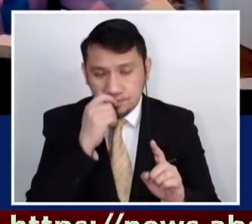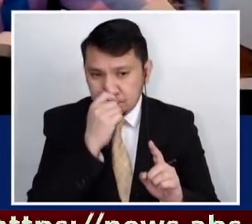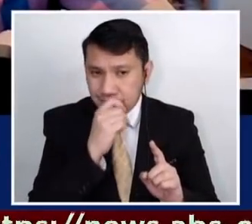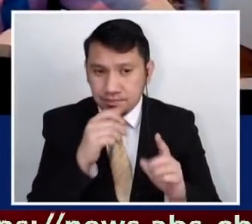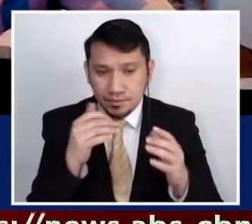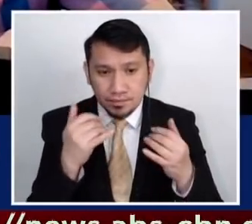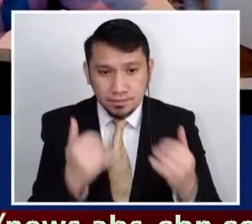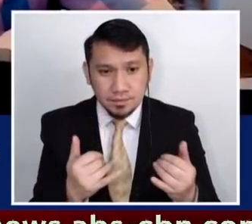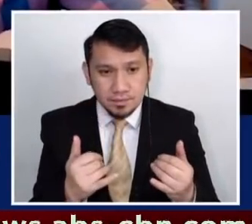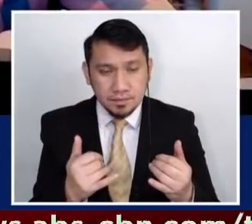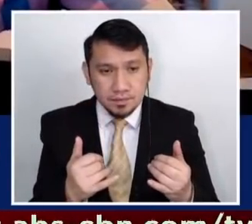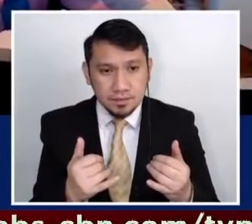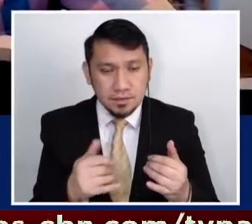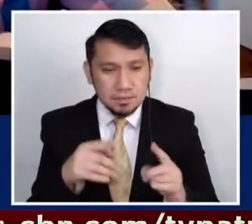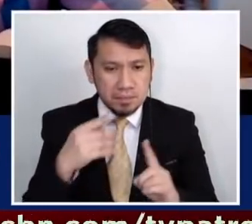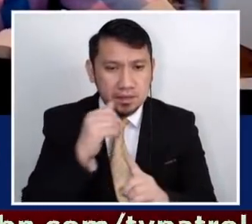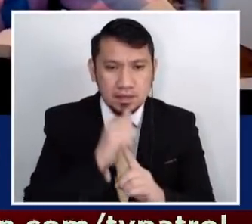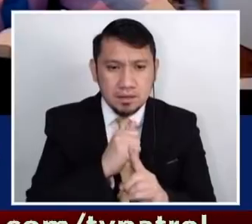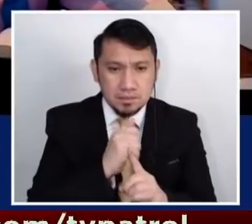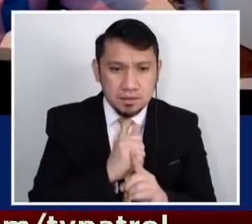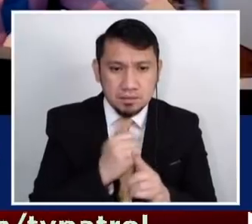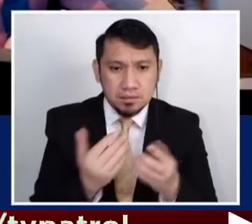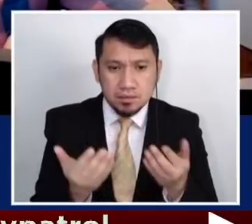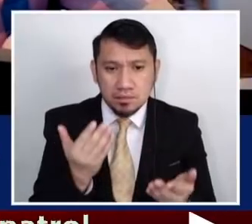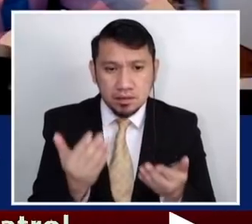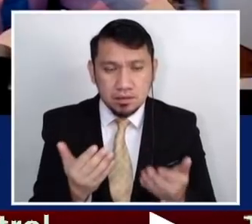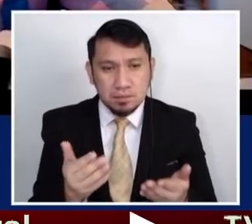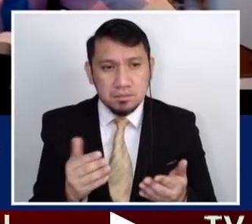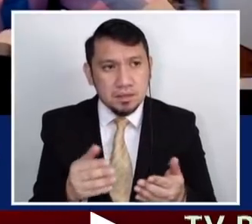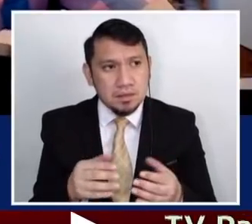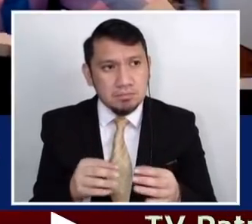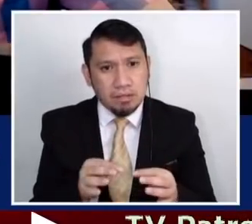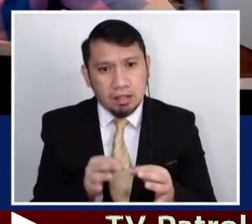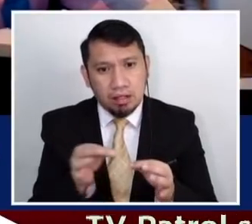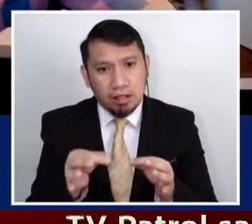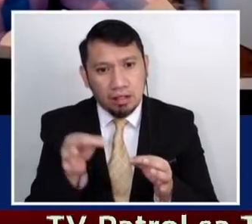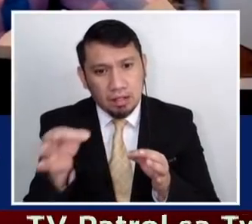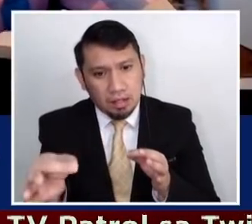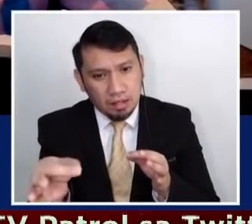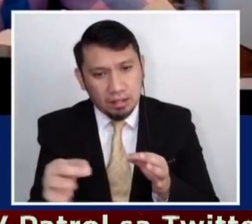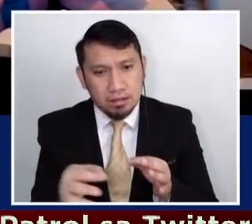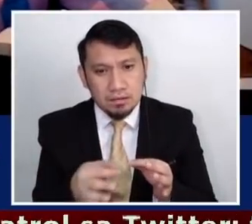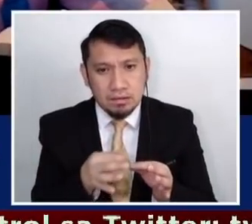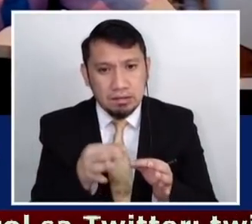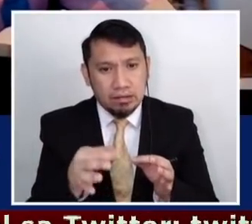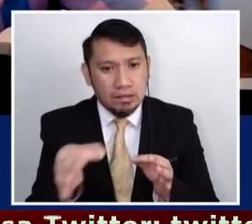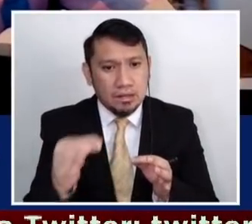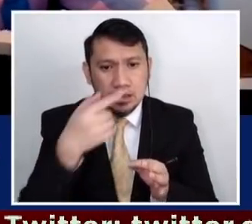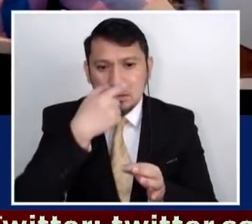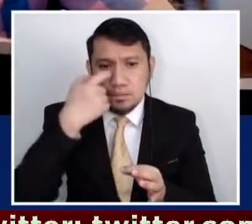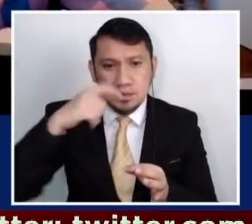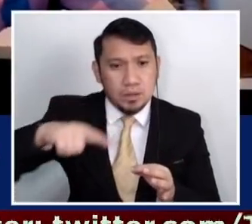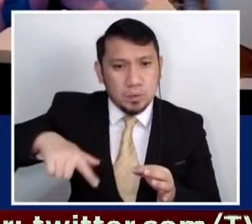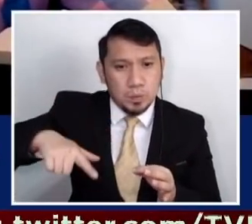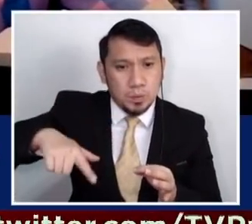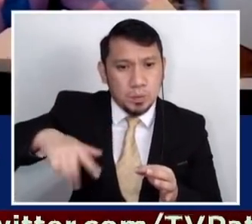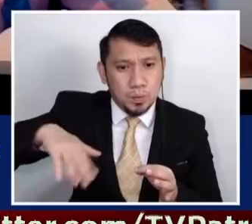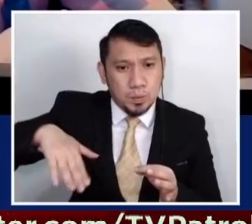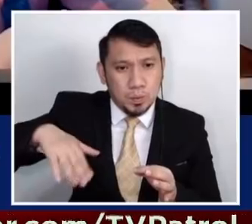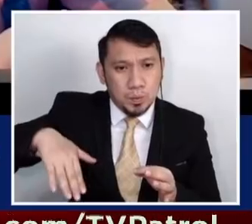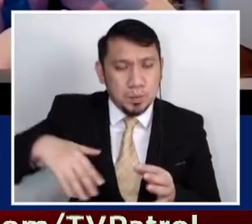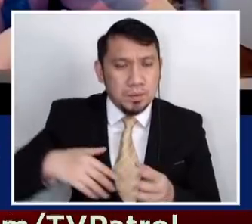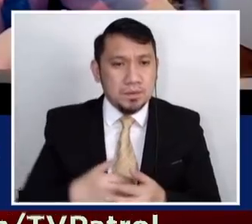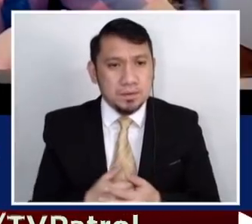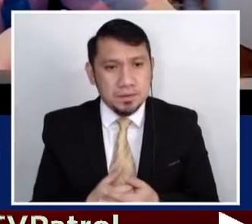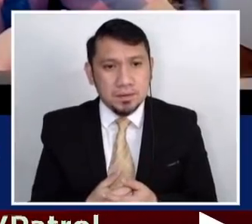supposedly nga po April, pero siguro mauusog din po ito because of the delay din po incurred no, dun